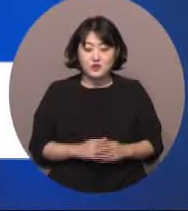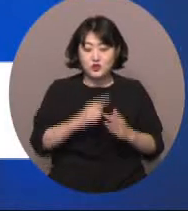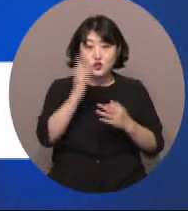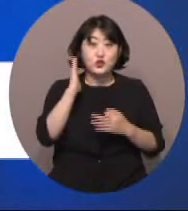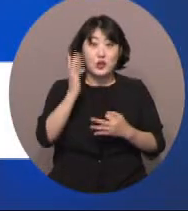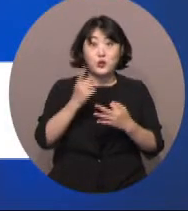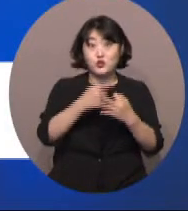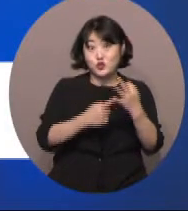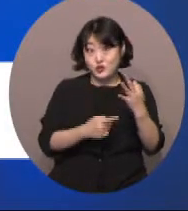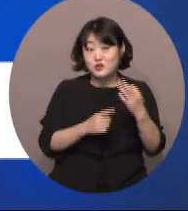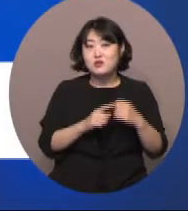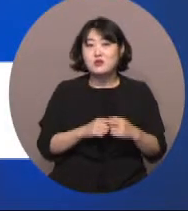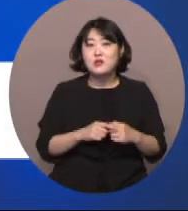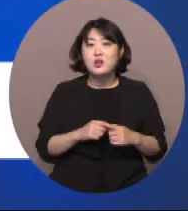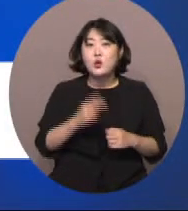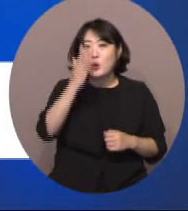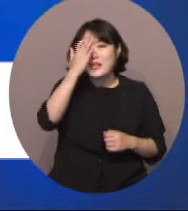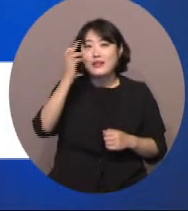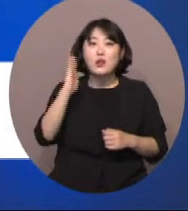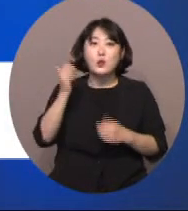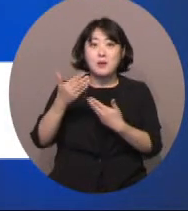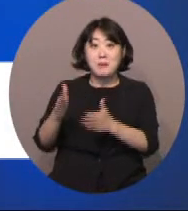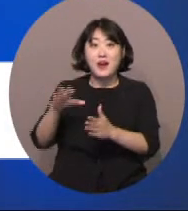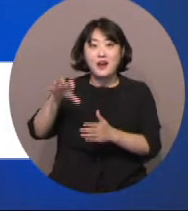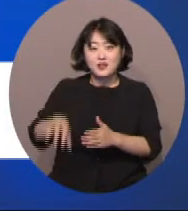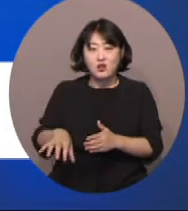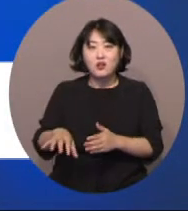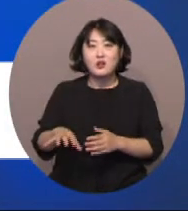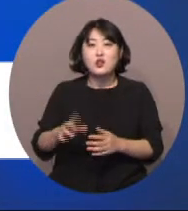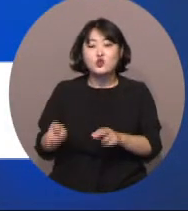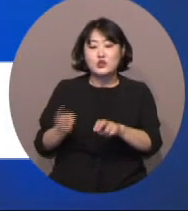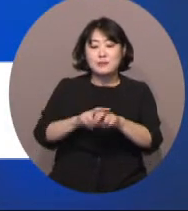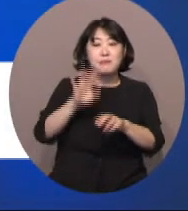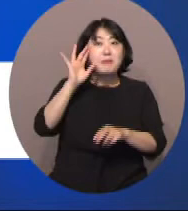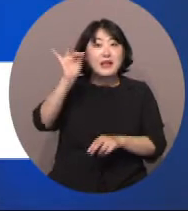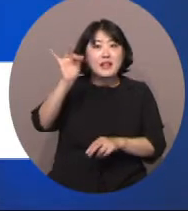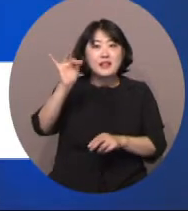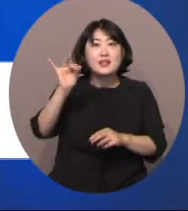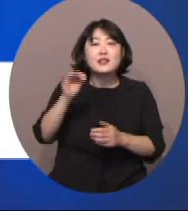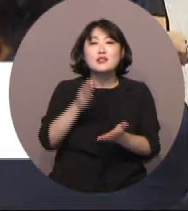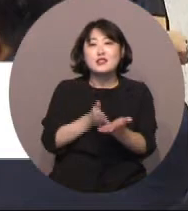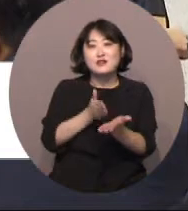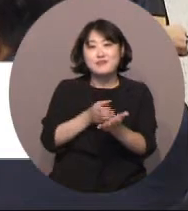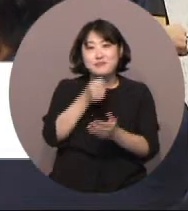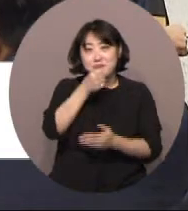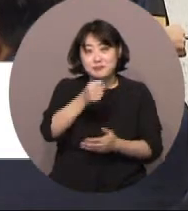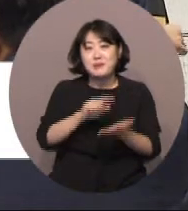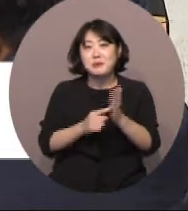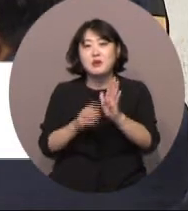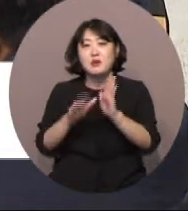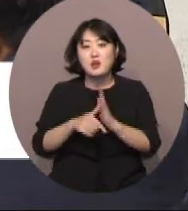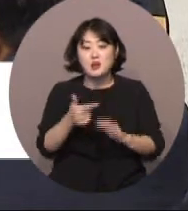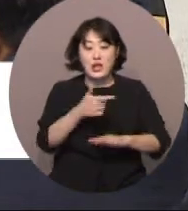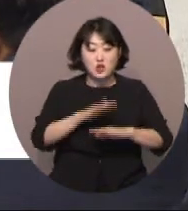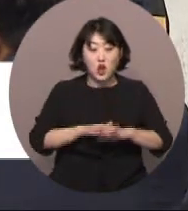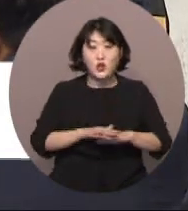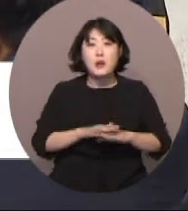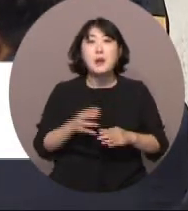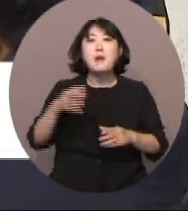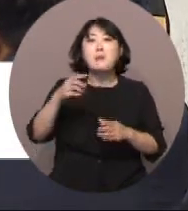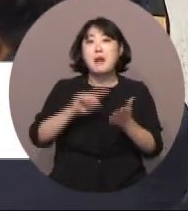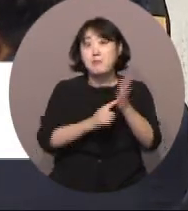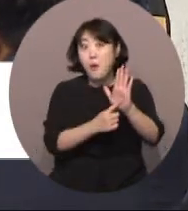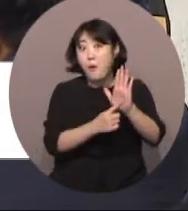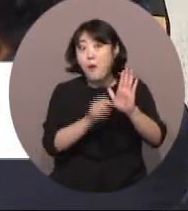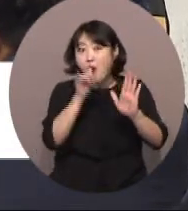윤석열 대통령이 용산 대통령 실에서 열린 취임 100일 기자회견 해서 대전을 포함한 우주 산업 클러스터 3각 체제 를